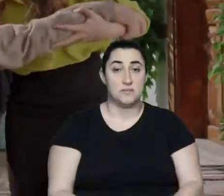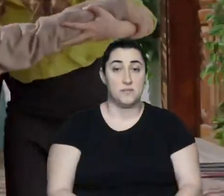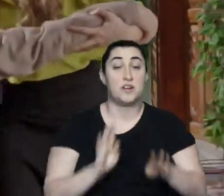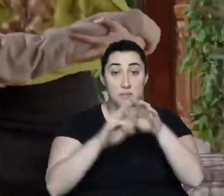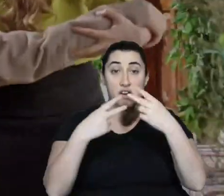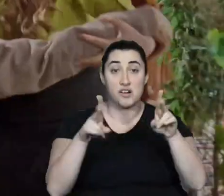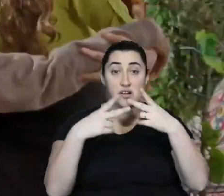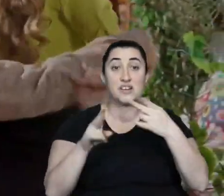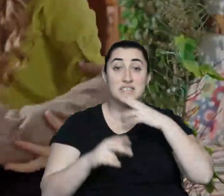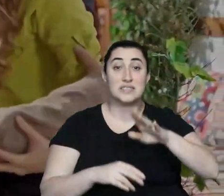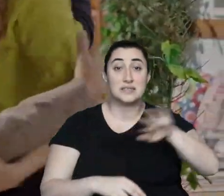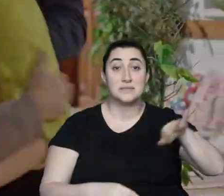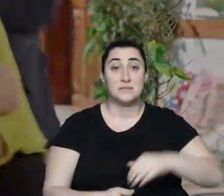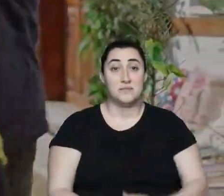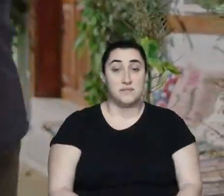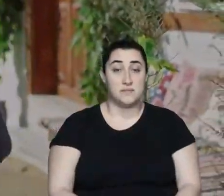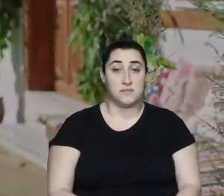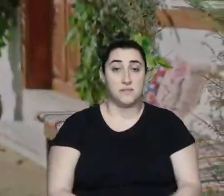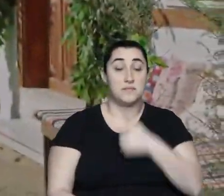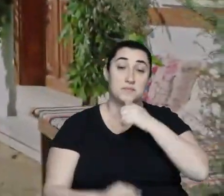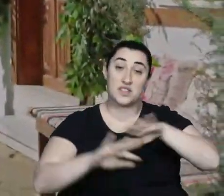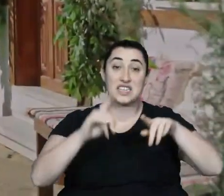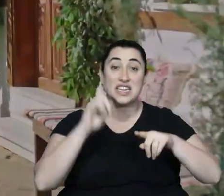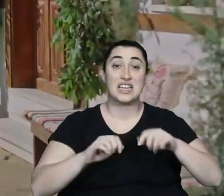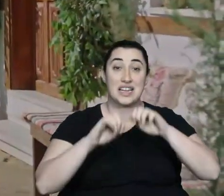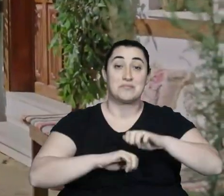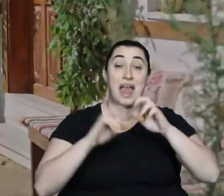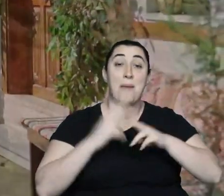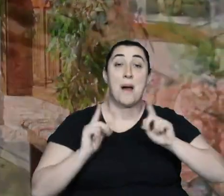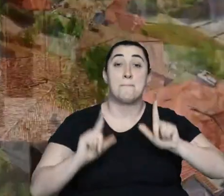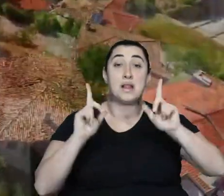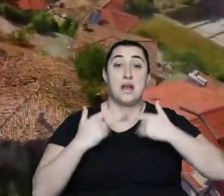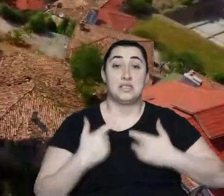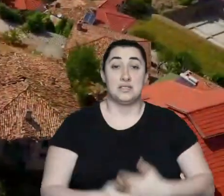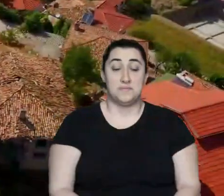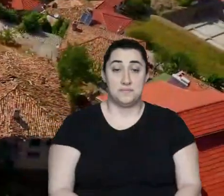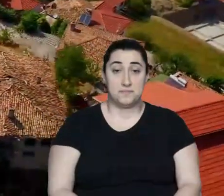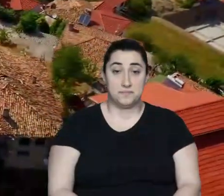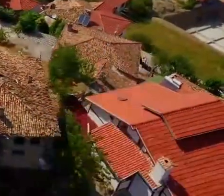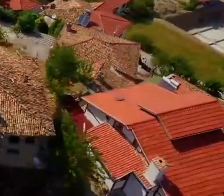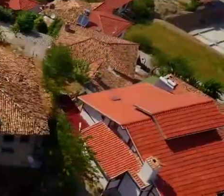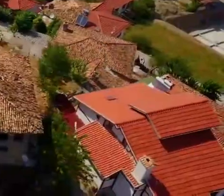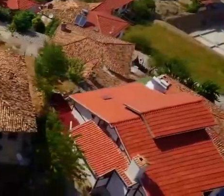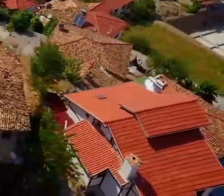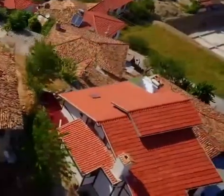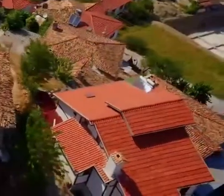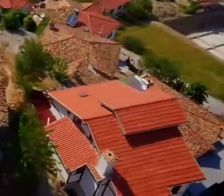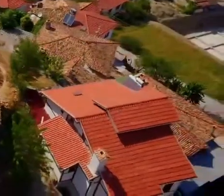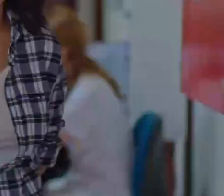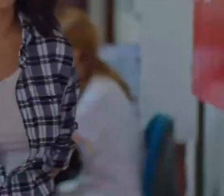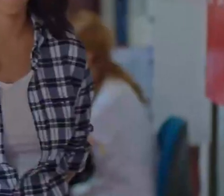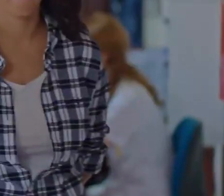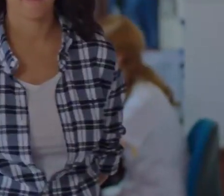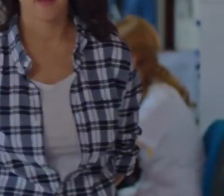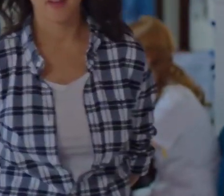Yavaş. Aç kapıyı kızım. Baba açılın. İlk müdahaleyi hemen yapmam lazım. Kuş bakışı kubbeli